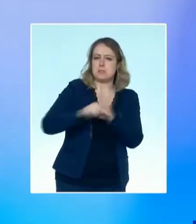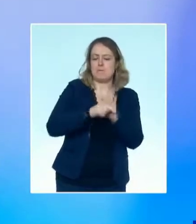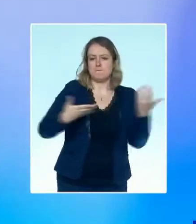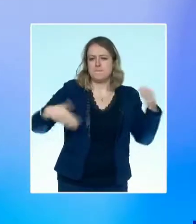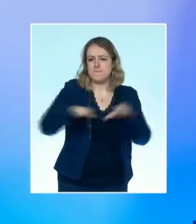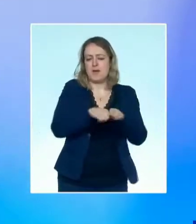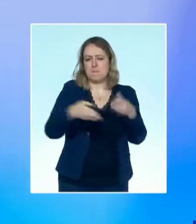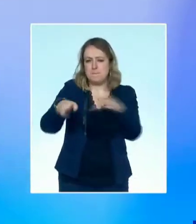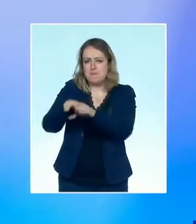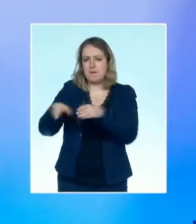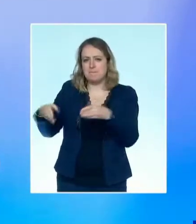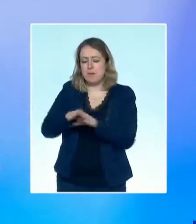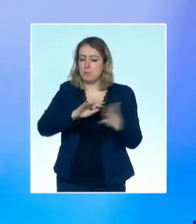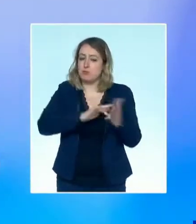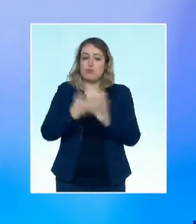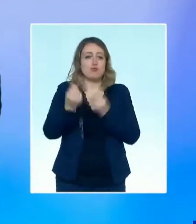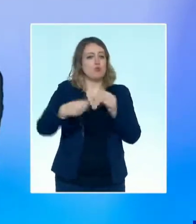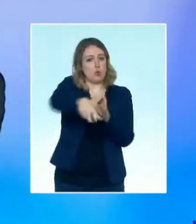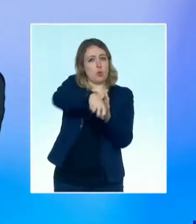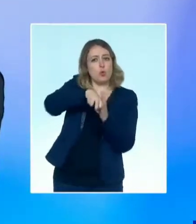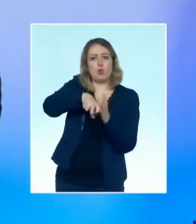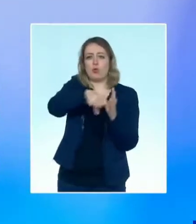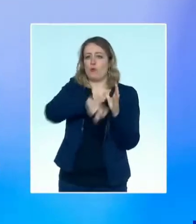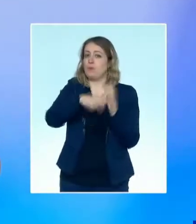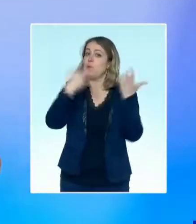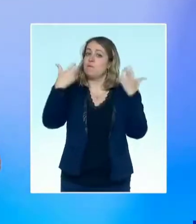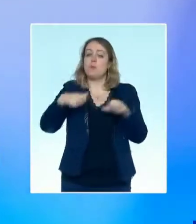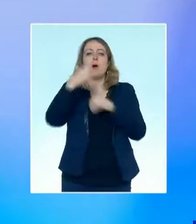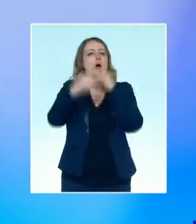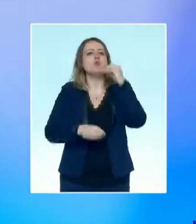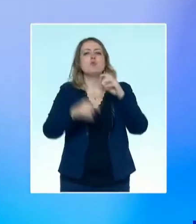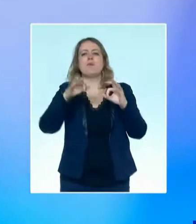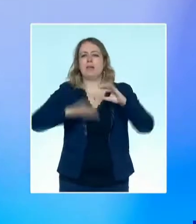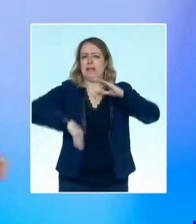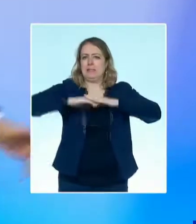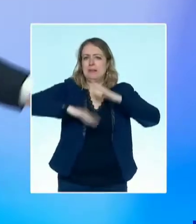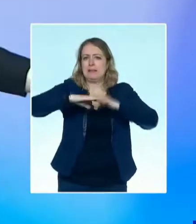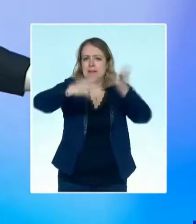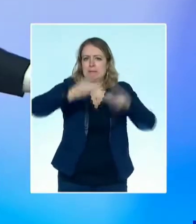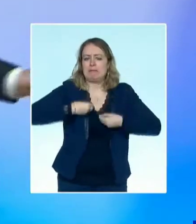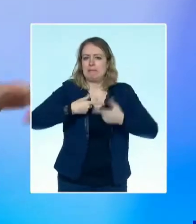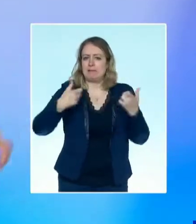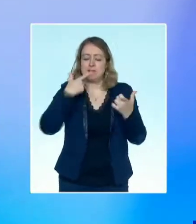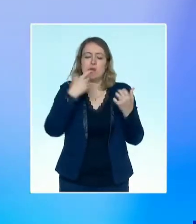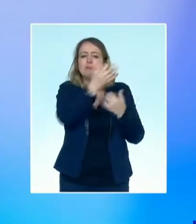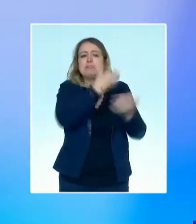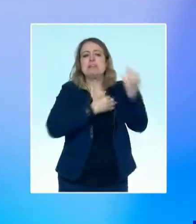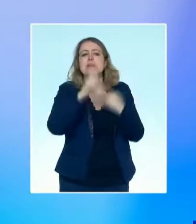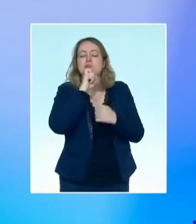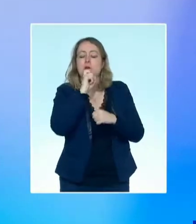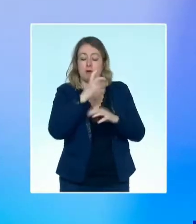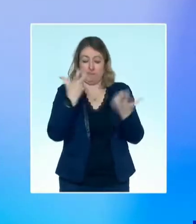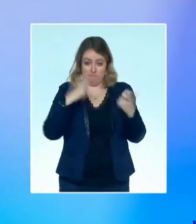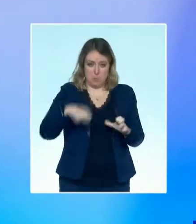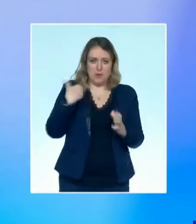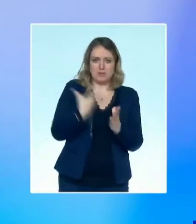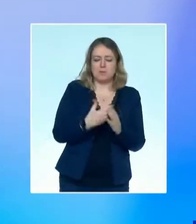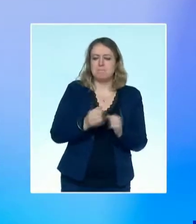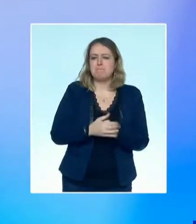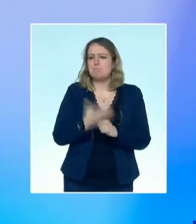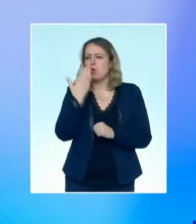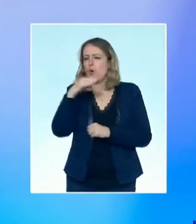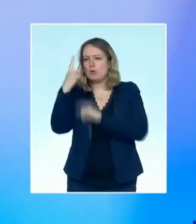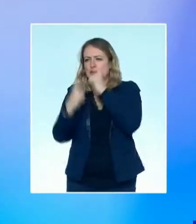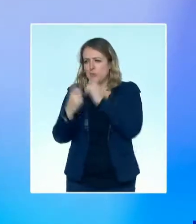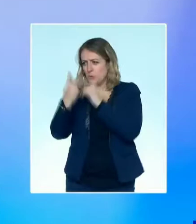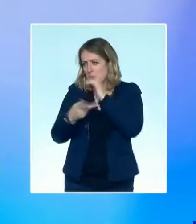c'était raciste ou discriminatoire. Vous avez cité. Peut-être pour les autres questions,